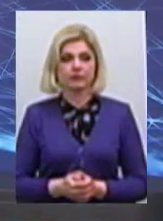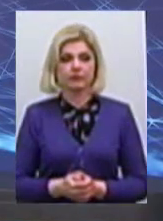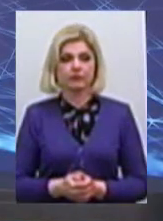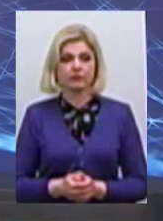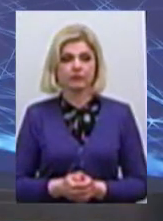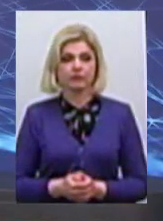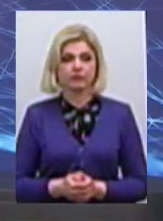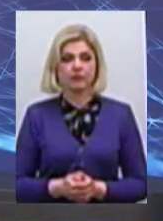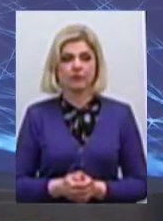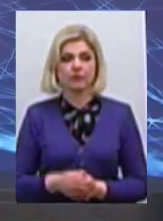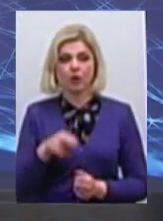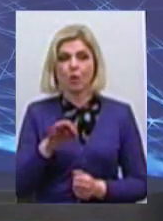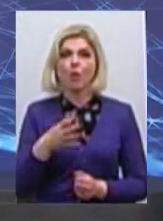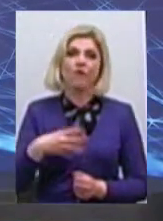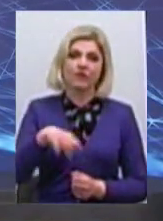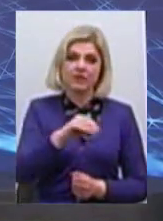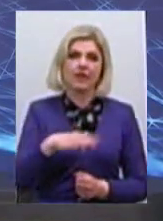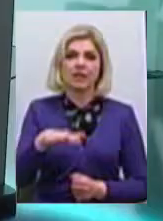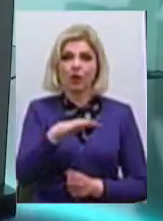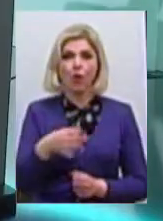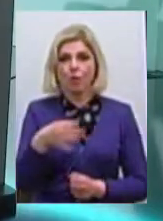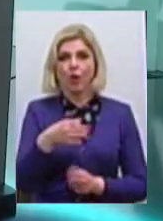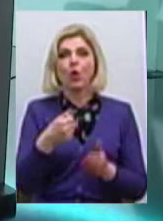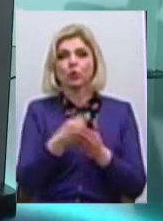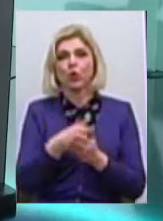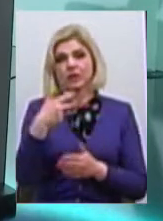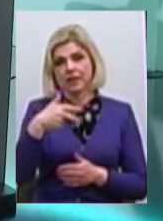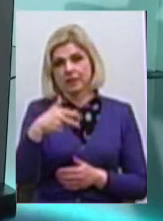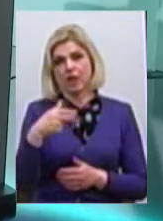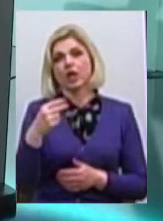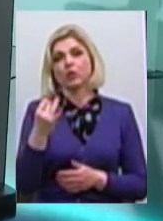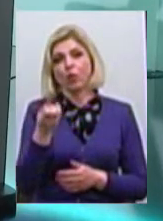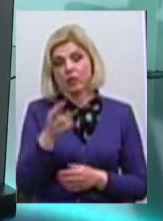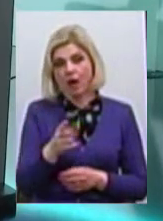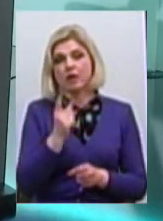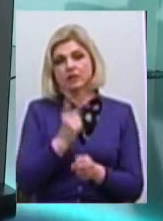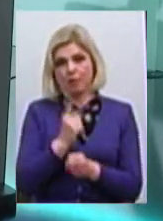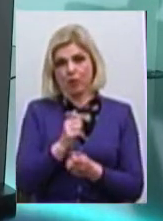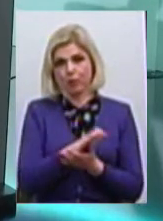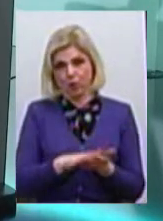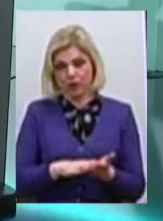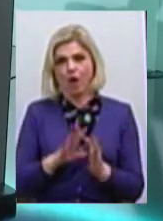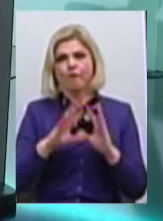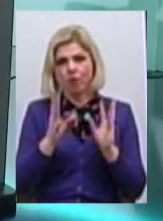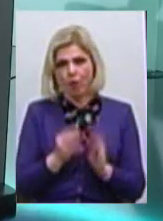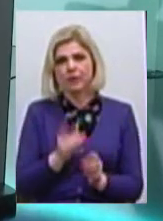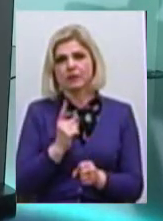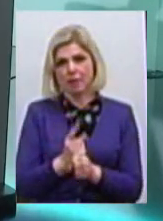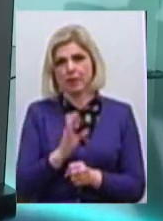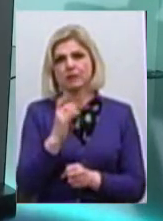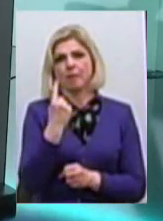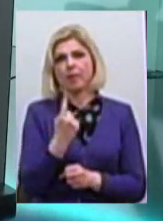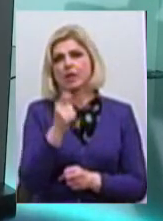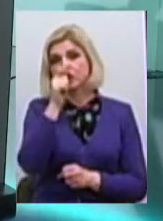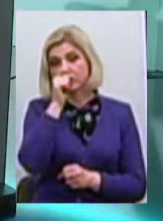По всій території області по 30 червня триватиме заборона. Вона взагалі встановлена з 1 січня, ще